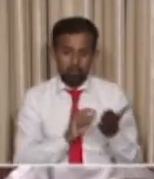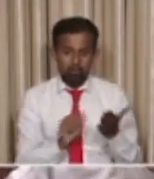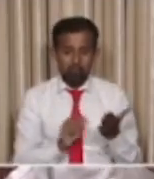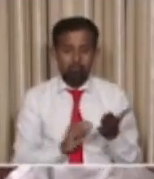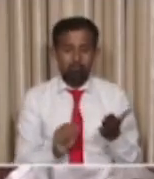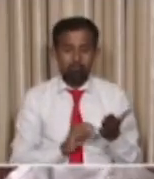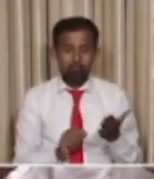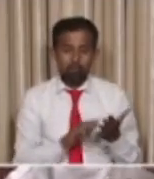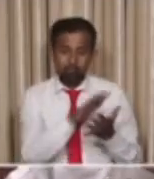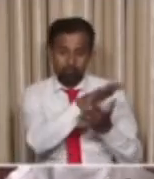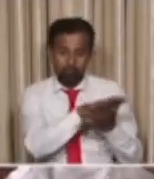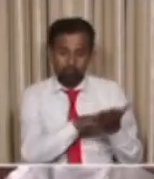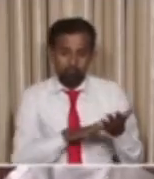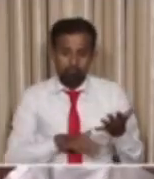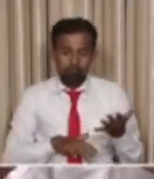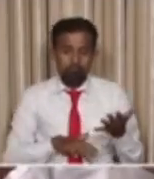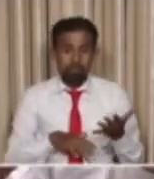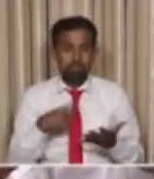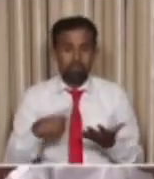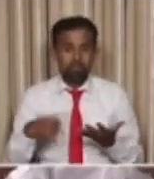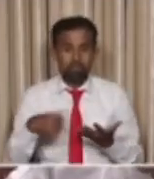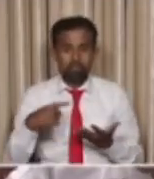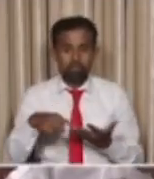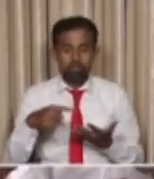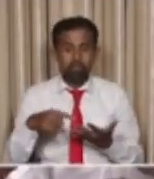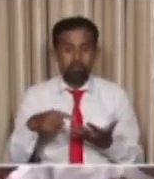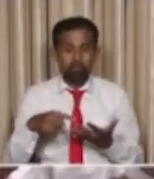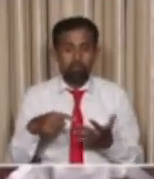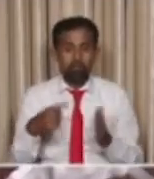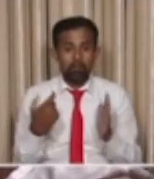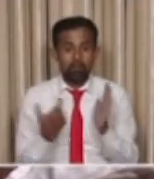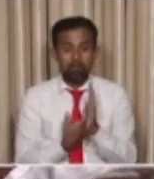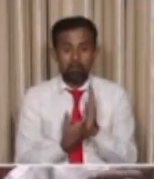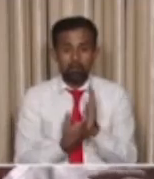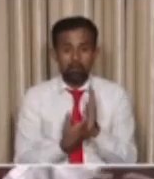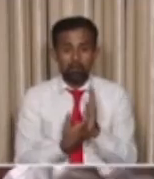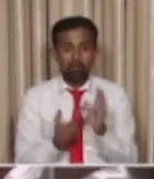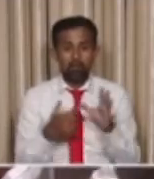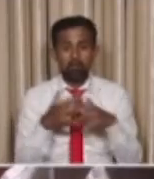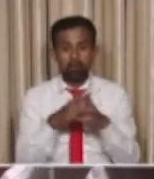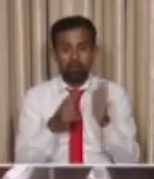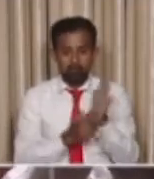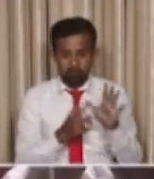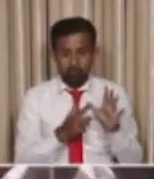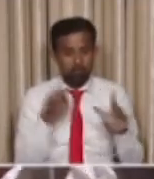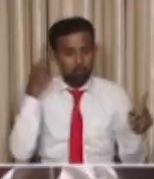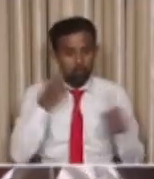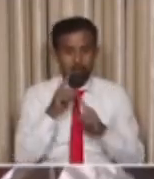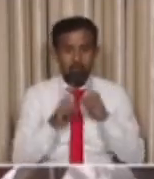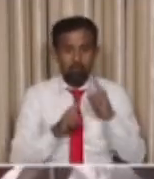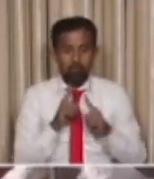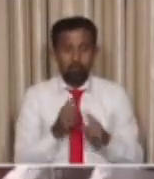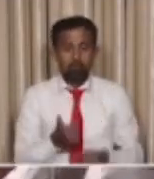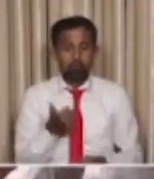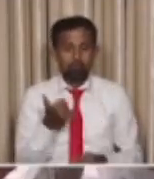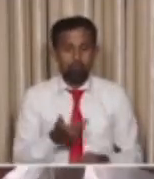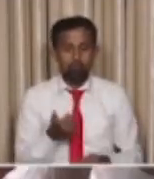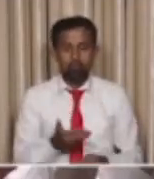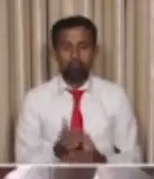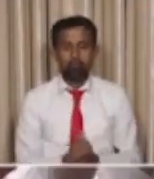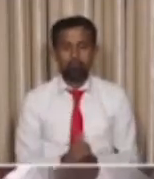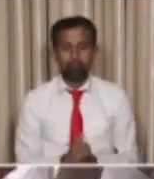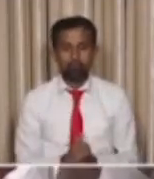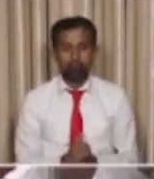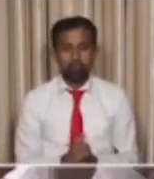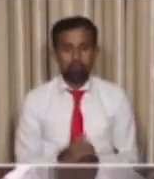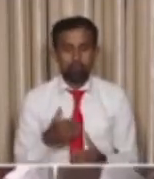රාමායනයේ තියෙන සිද්ධීන් සහ ඒ කාරණා රාවණා ගැන කියවන්නත් ඉතාමත් හොඳ කාරණාවකට පත් වෙනවා. මම